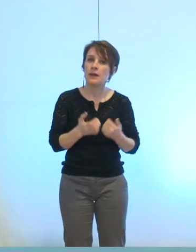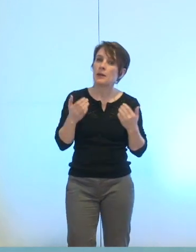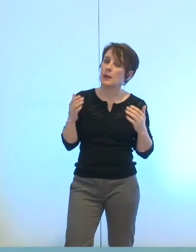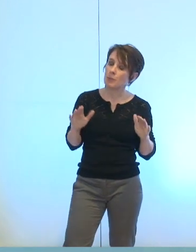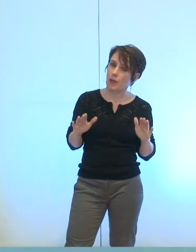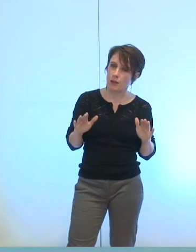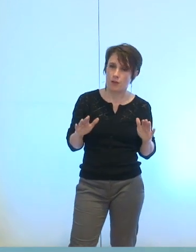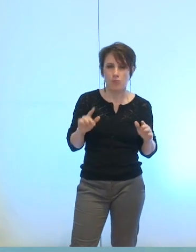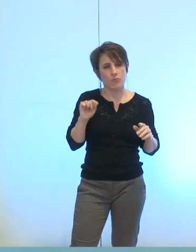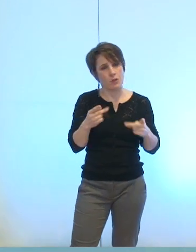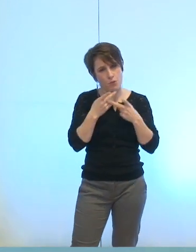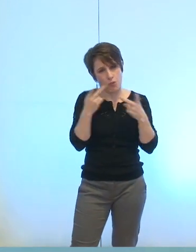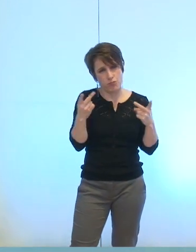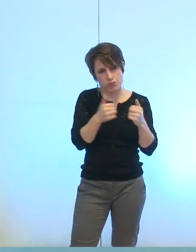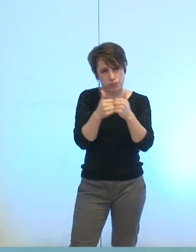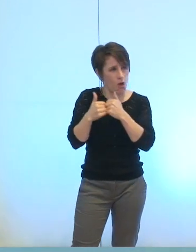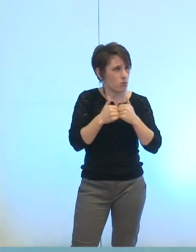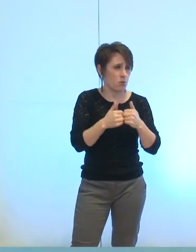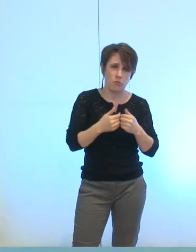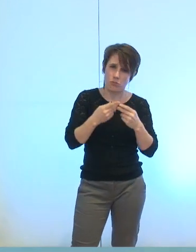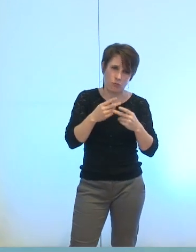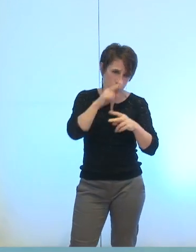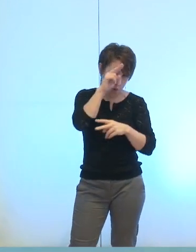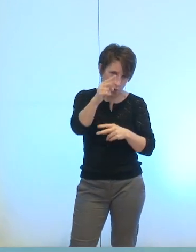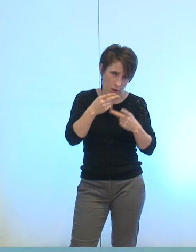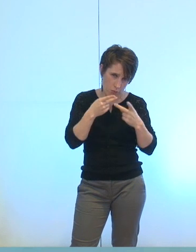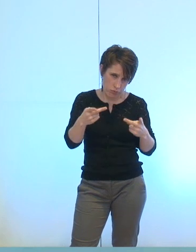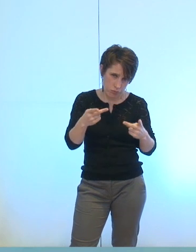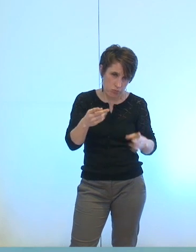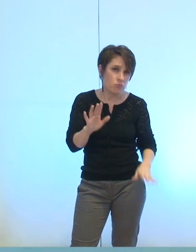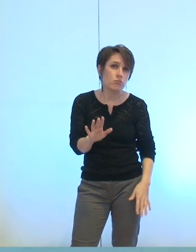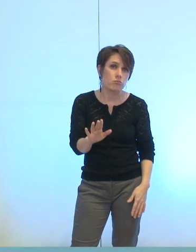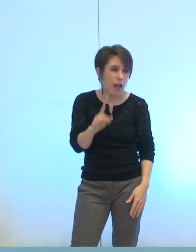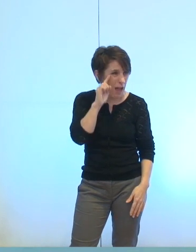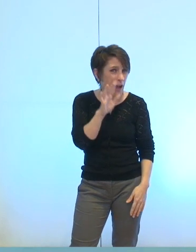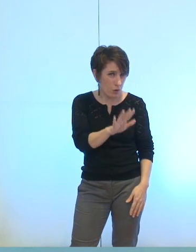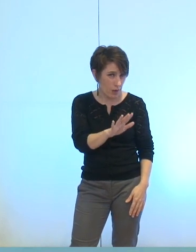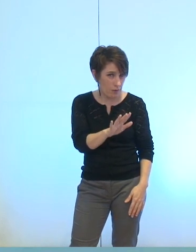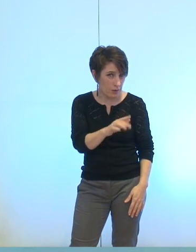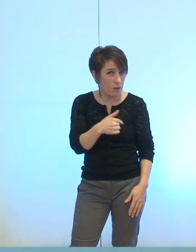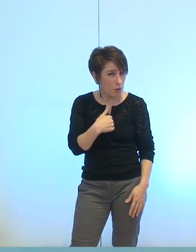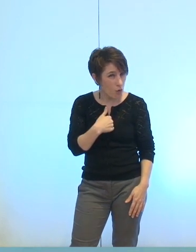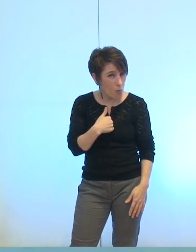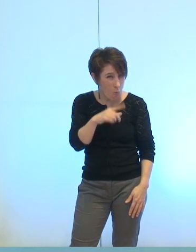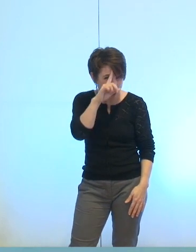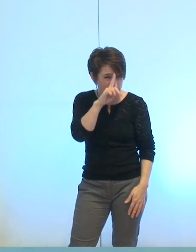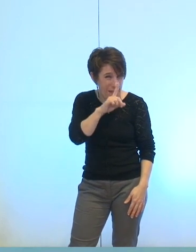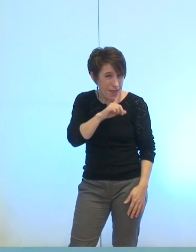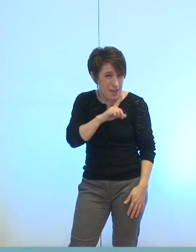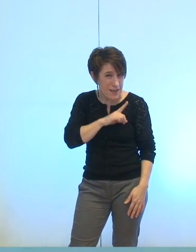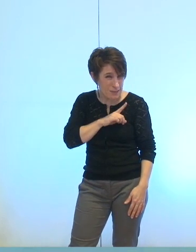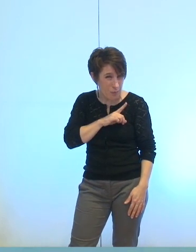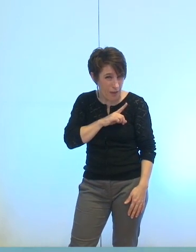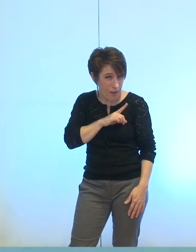nous pensez-vous un seul instant que j'ai tout fait pour construire une stratégie budgétaire qui nous amène